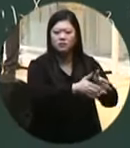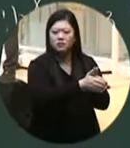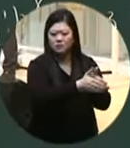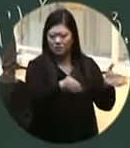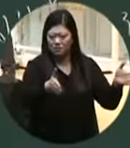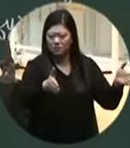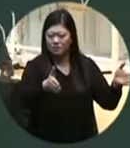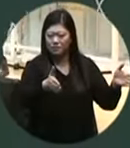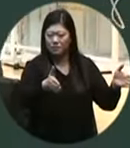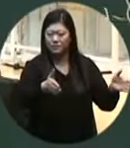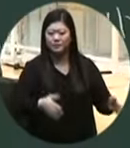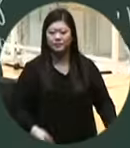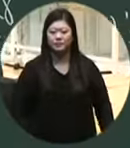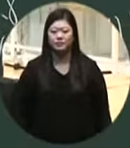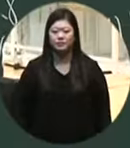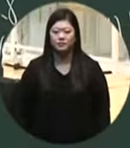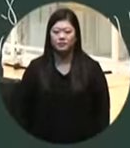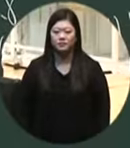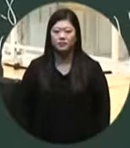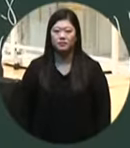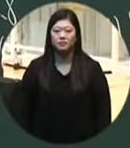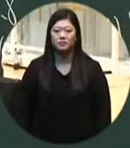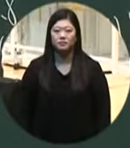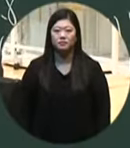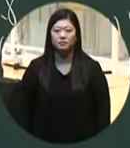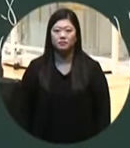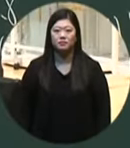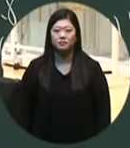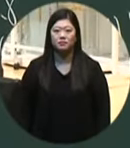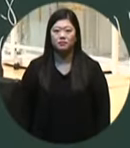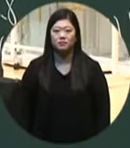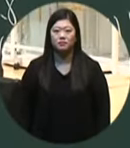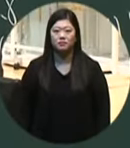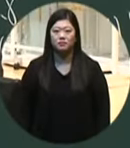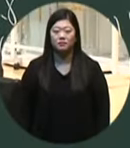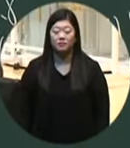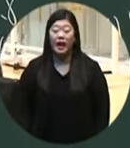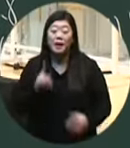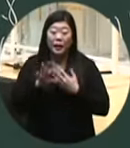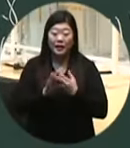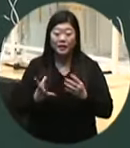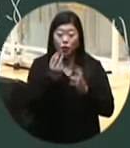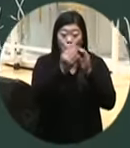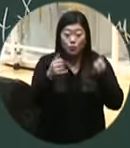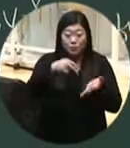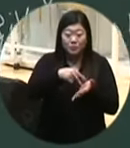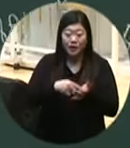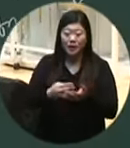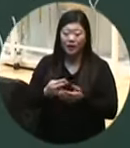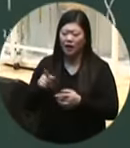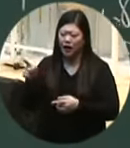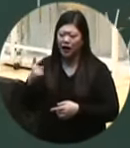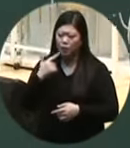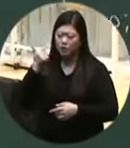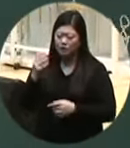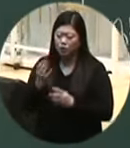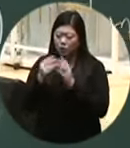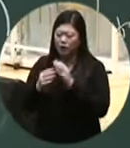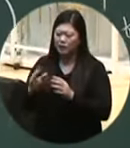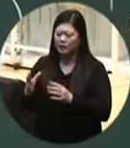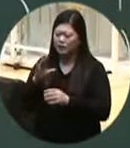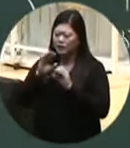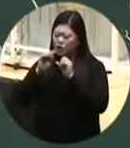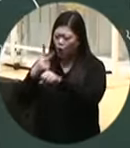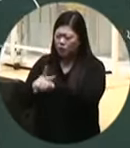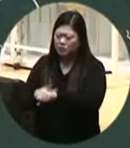happen. 아니 반대로 보고 우리 선교사님은 너무 인본주의 선이라면요, 일 안 됩니다. But on the other hand, if